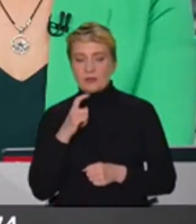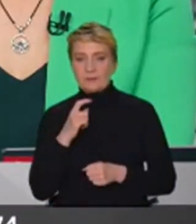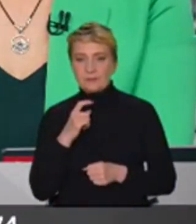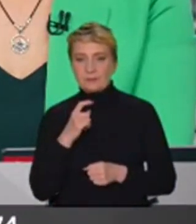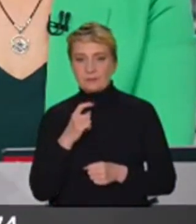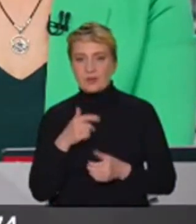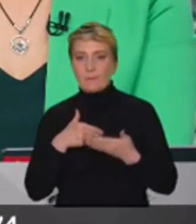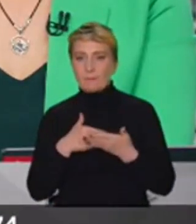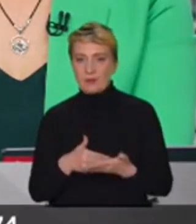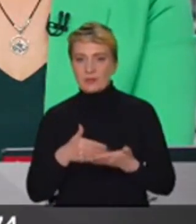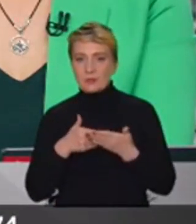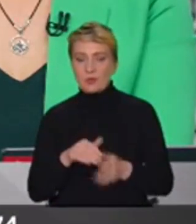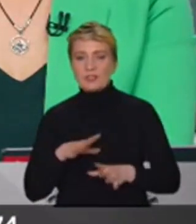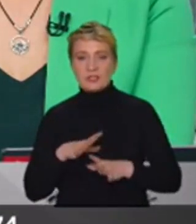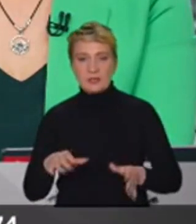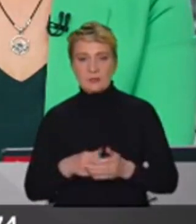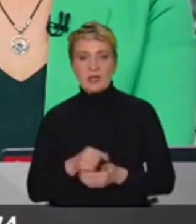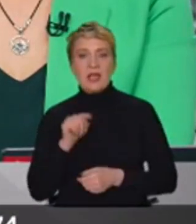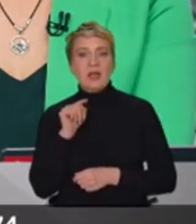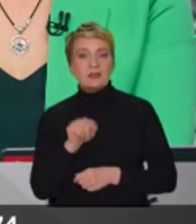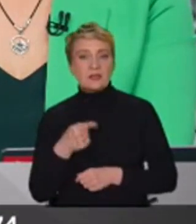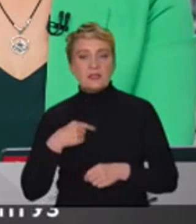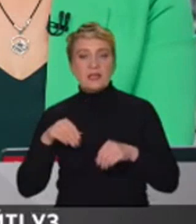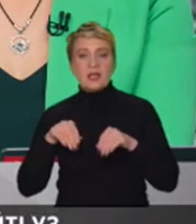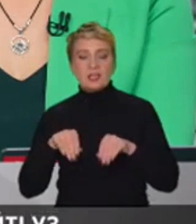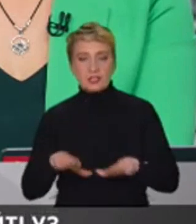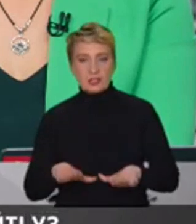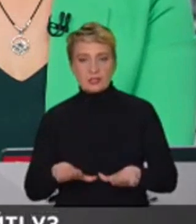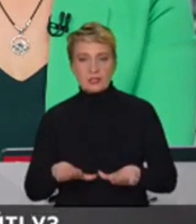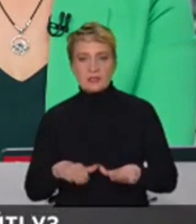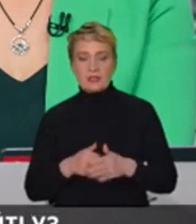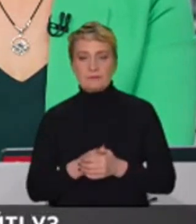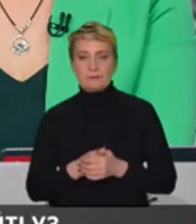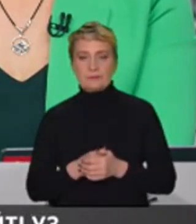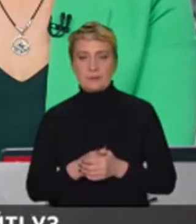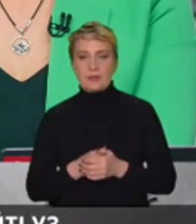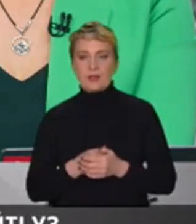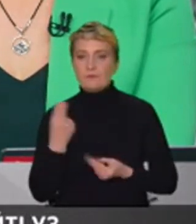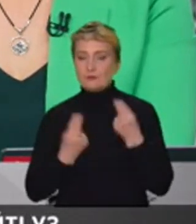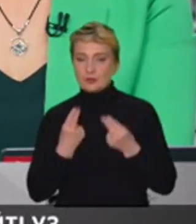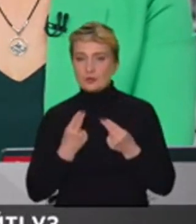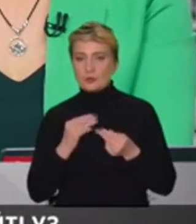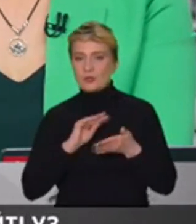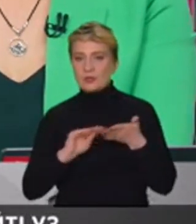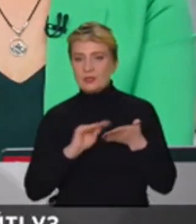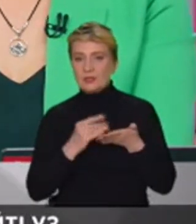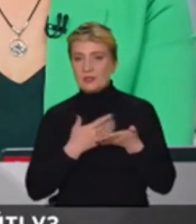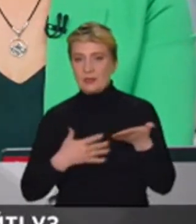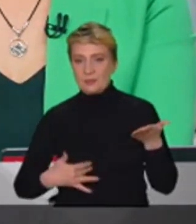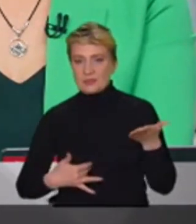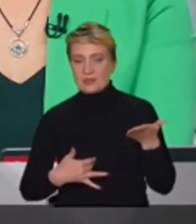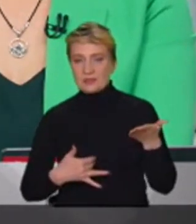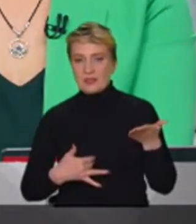но помощи не было. Тогда я решила поднять твит в ленте и в шутку написала, что я скину нюцы тому, кто